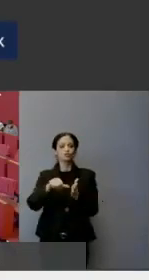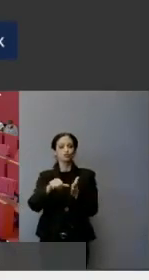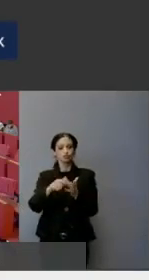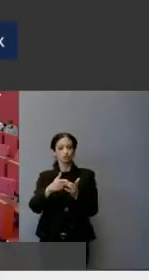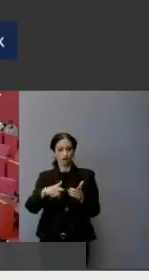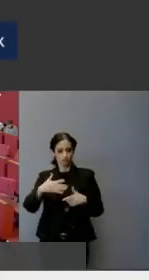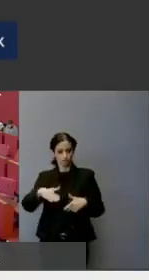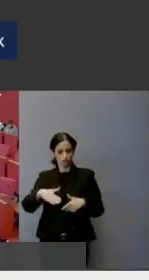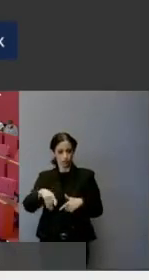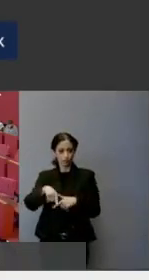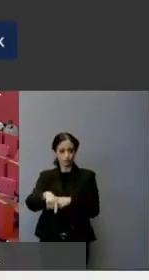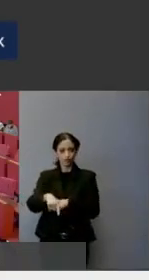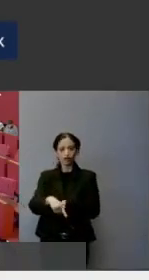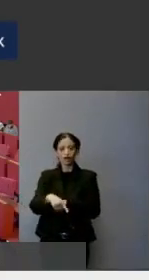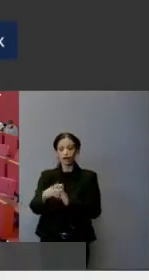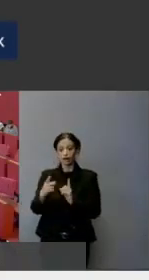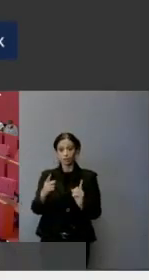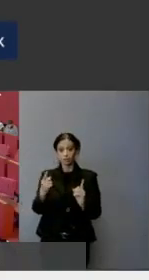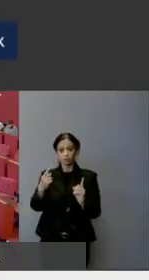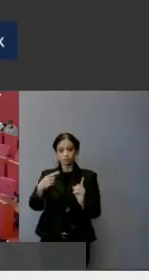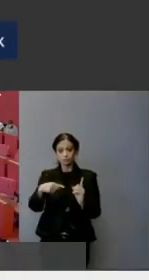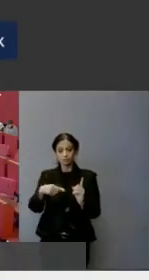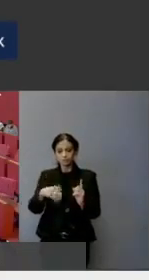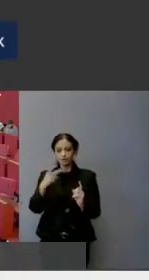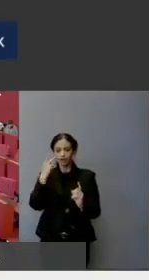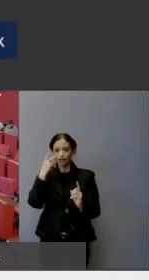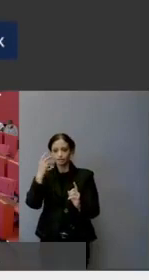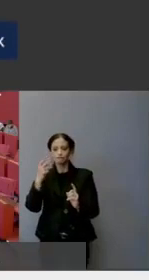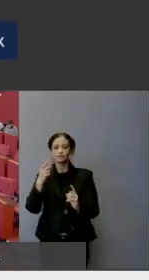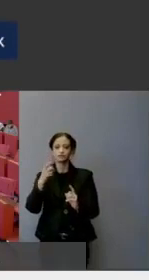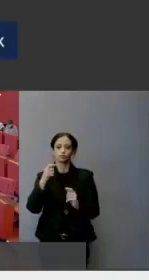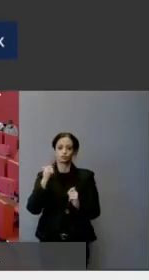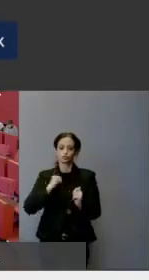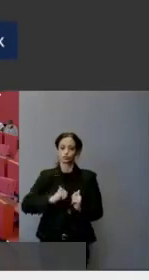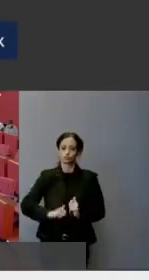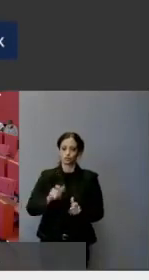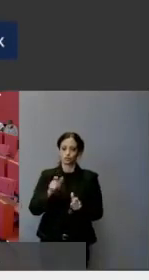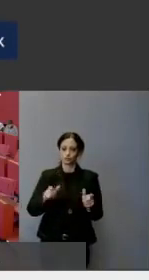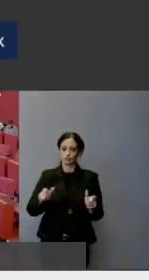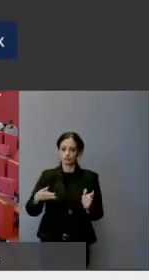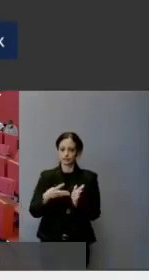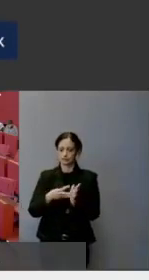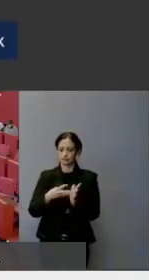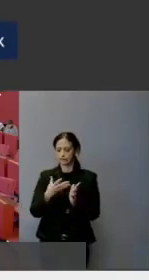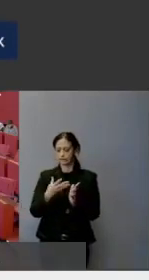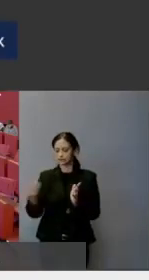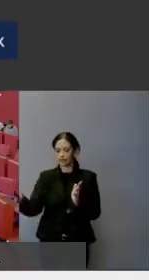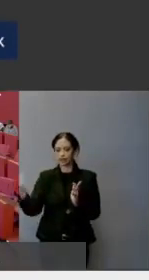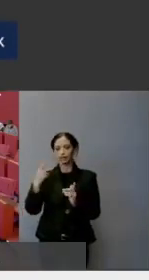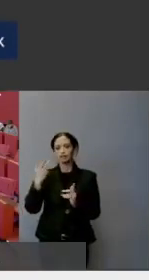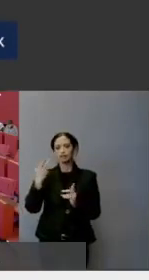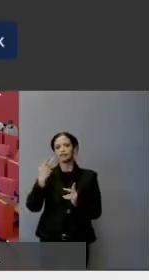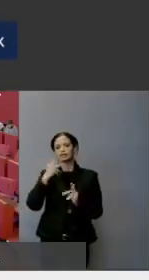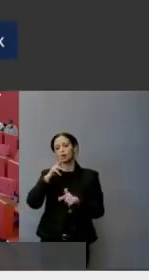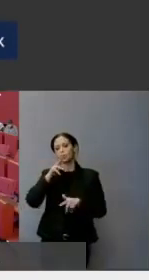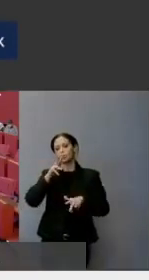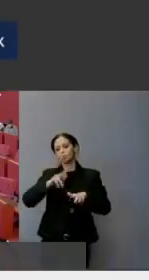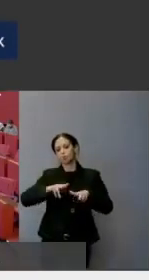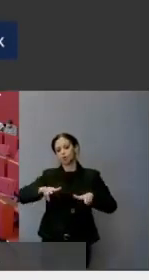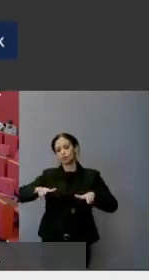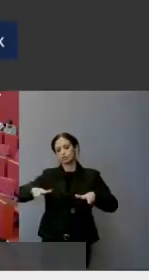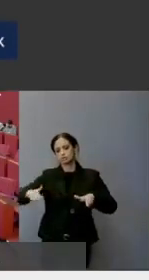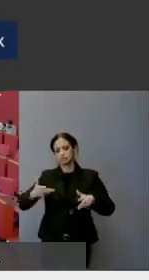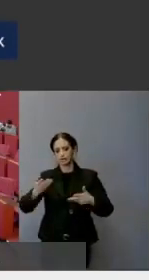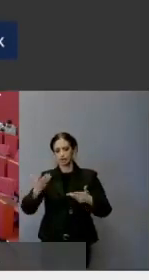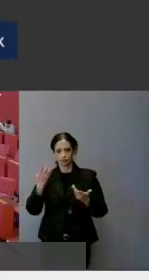tempo o credere che recita tutti i cittadini al di là dei posteggi selvaggi tra via stata